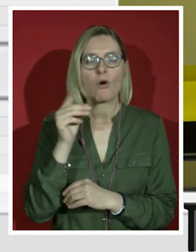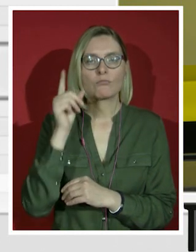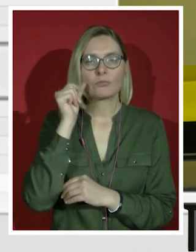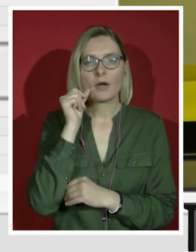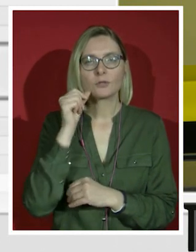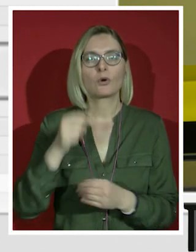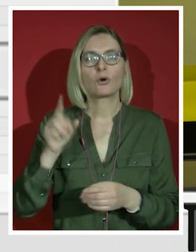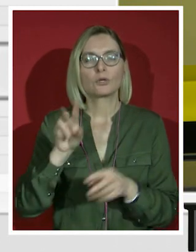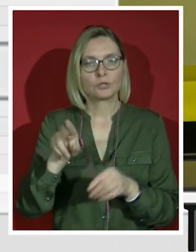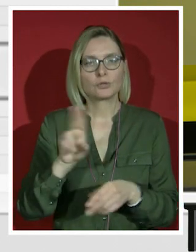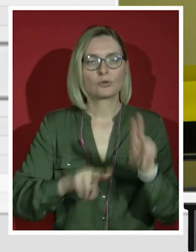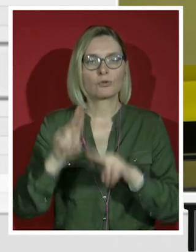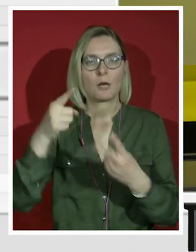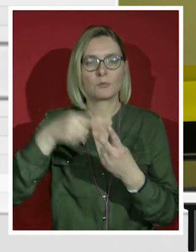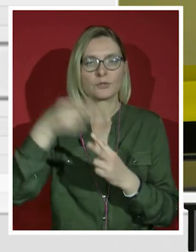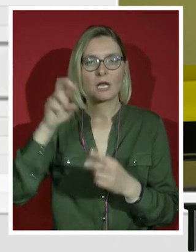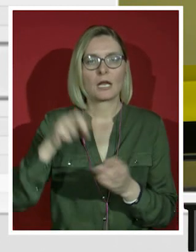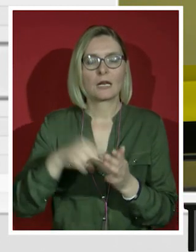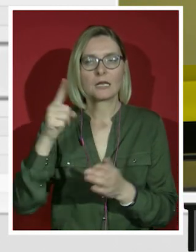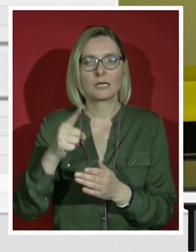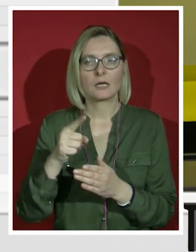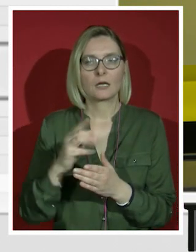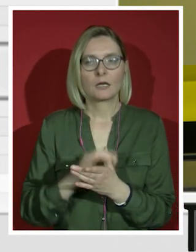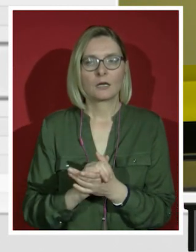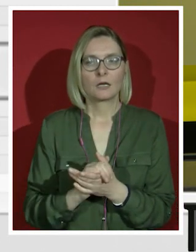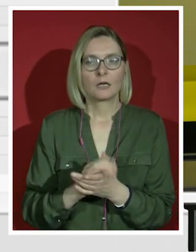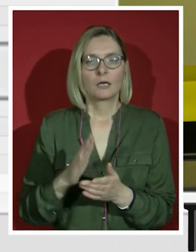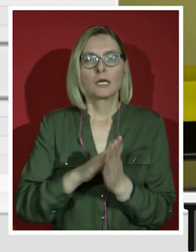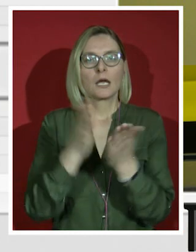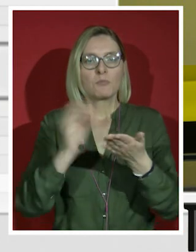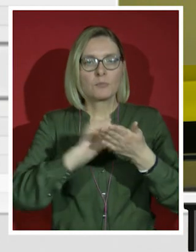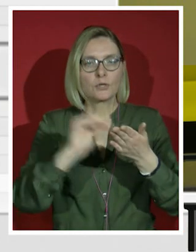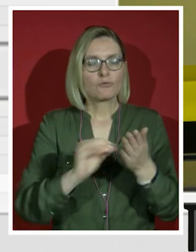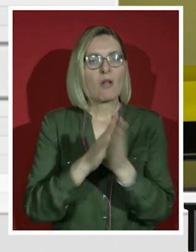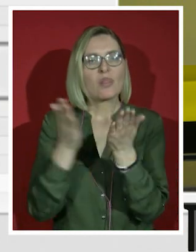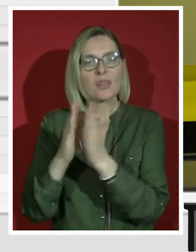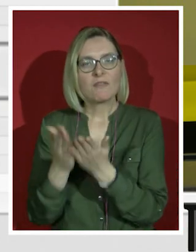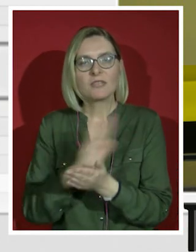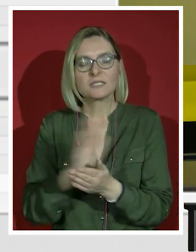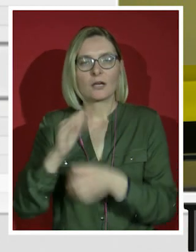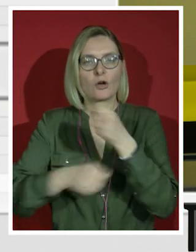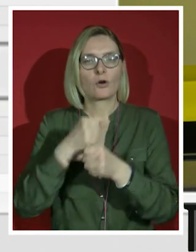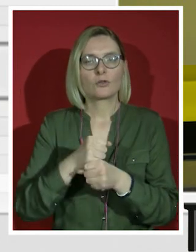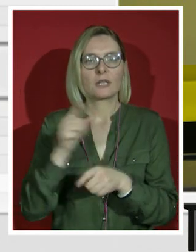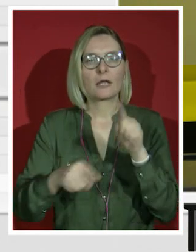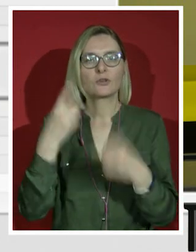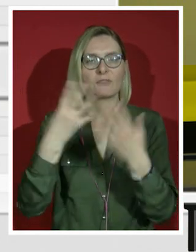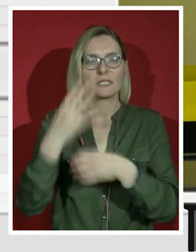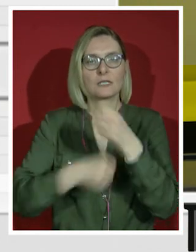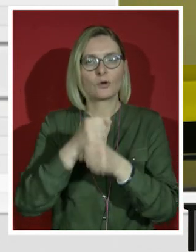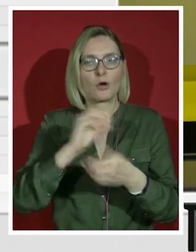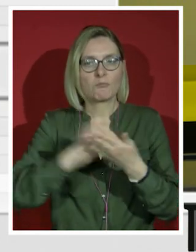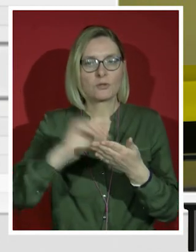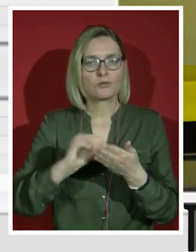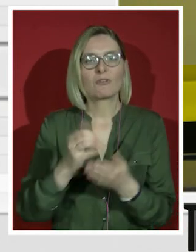94-та година, мислам дека беше, си водил дневник секоја година и за некоја од 90-тите години пишувало